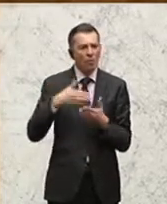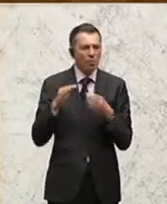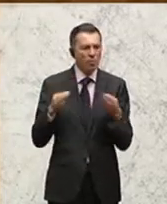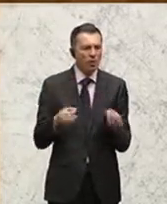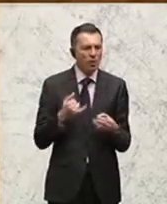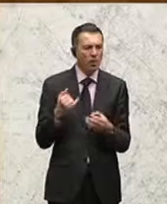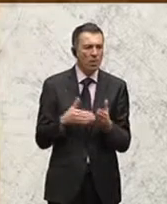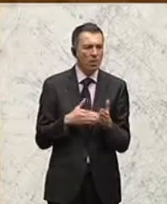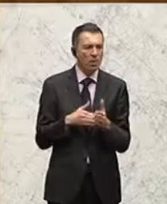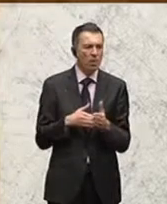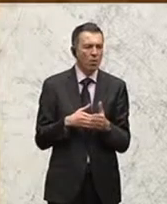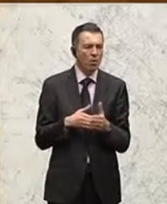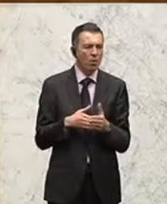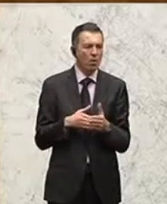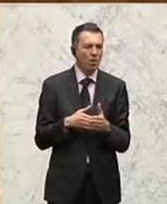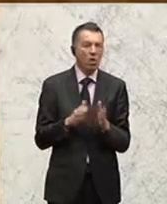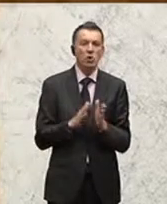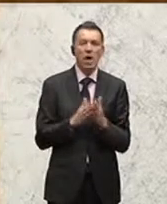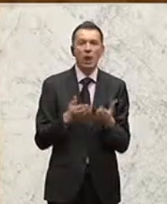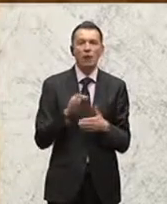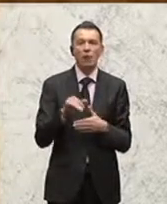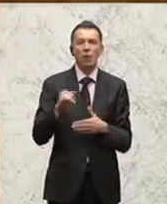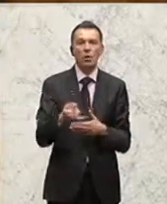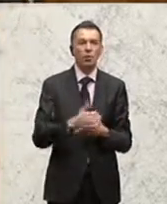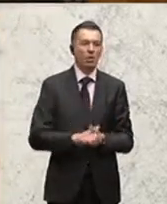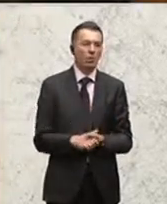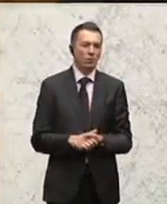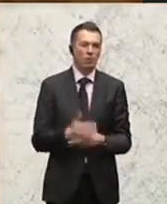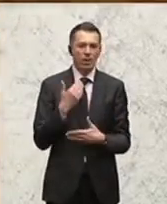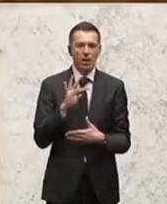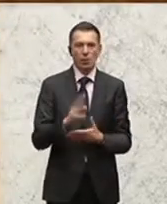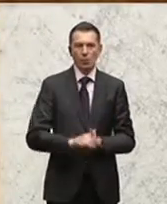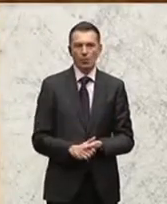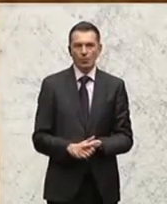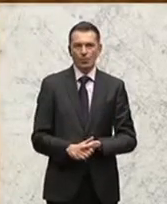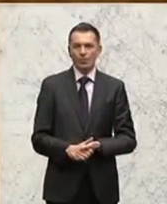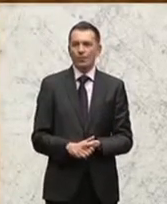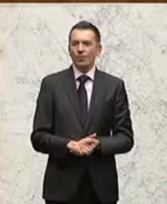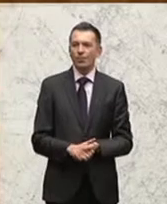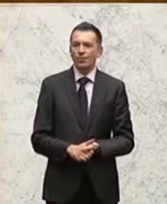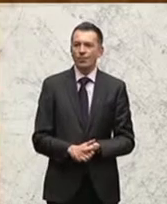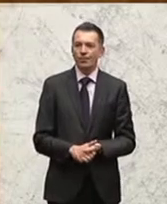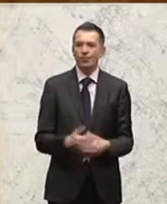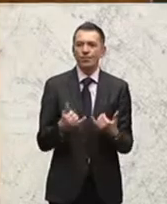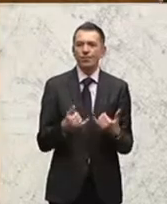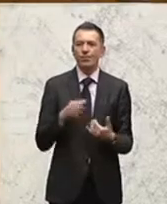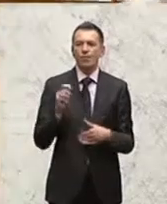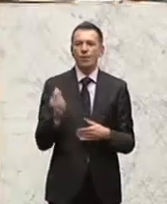ist nach wie vor ein echter Schaden für die Justiz. Dankeschön. Und grundsätzlich